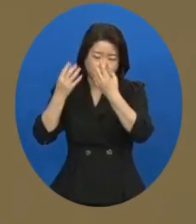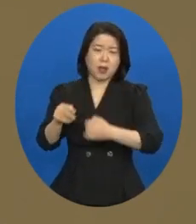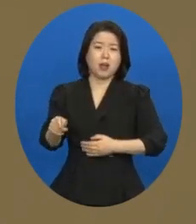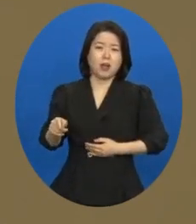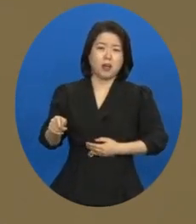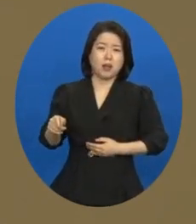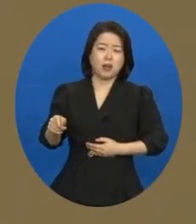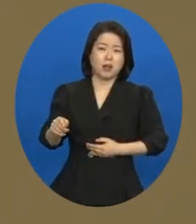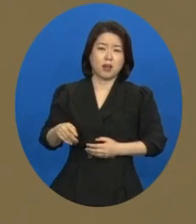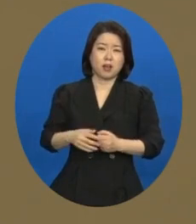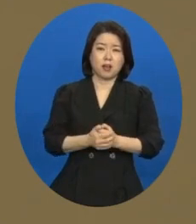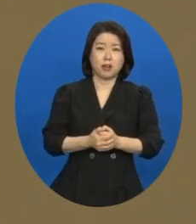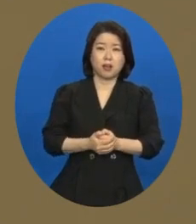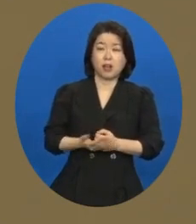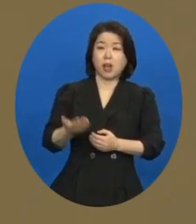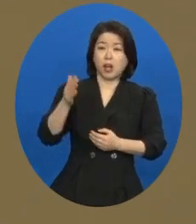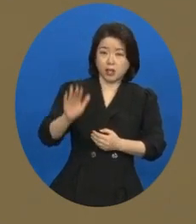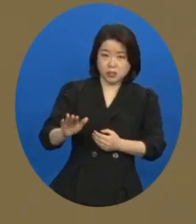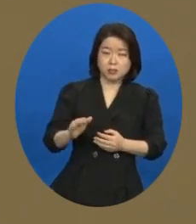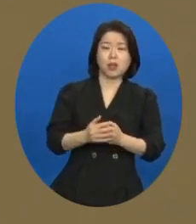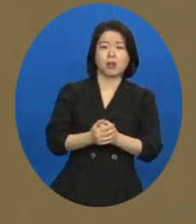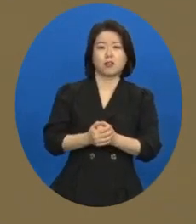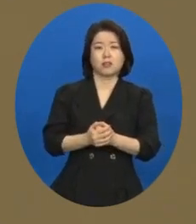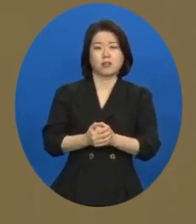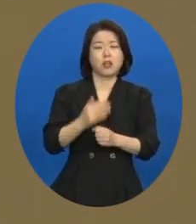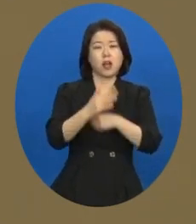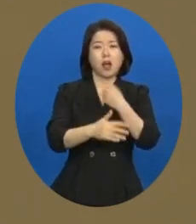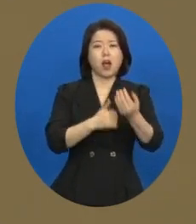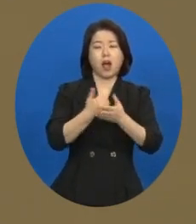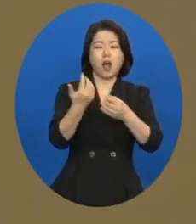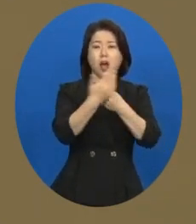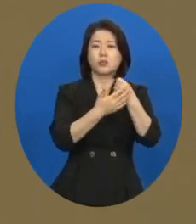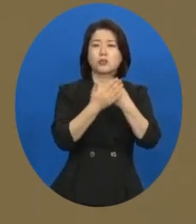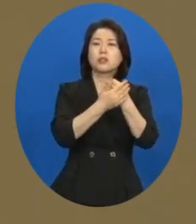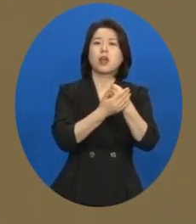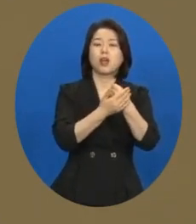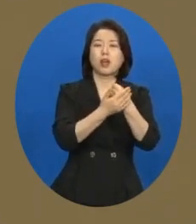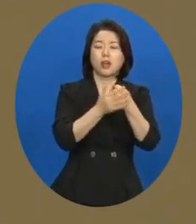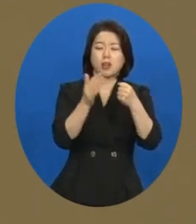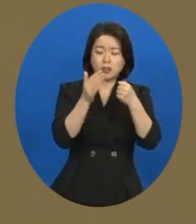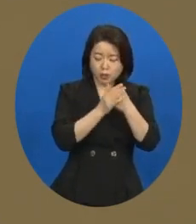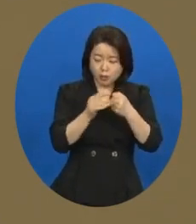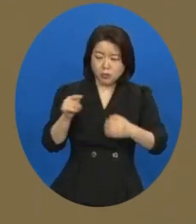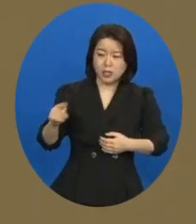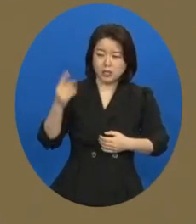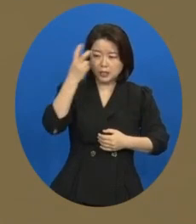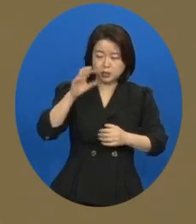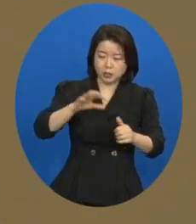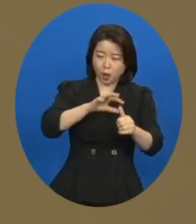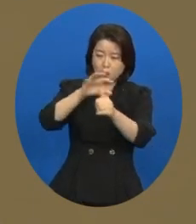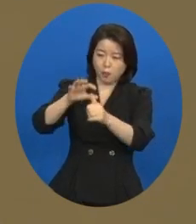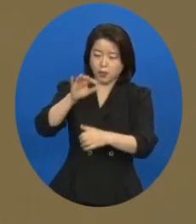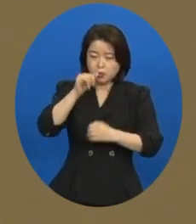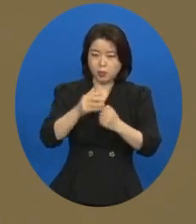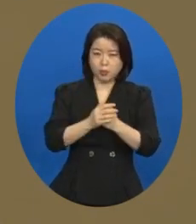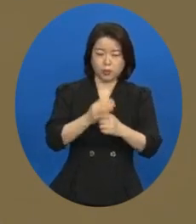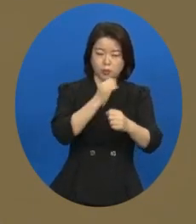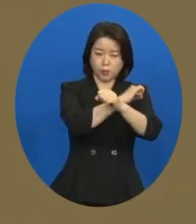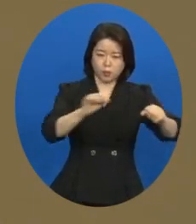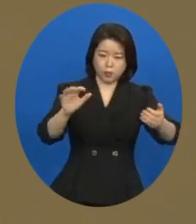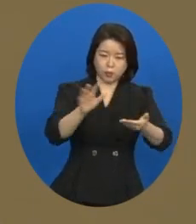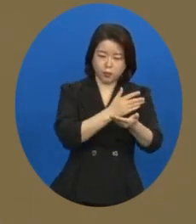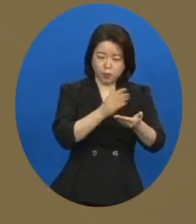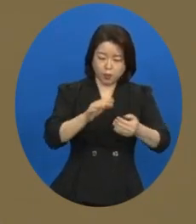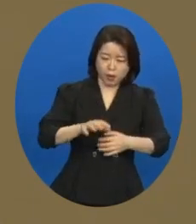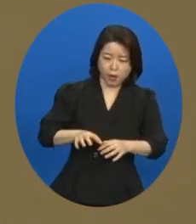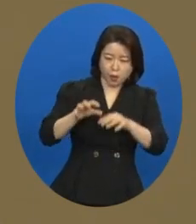했습니다. 그렇지만 하나님의 은혜로 그들을 지켜주셨기 때문에 그들이 광야도 지났고